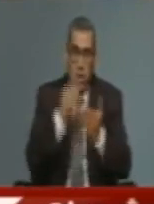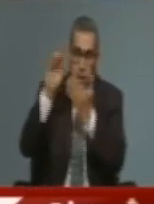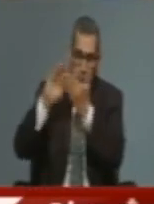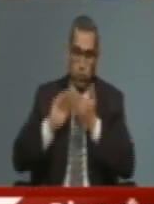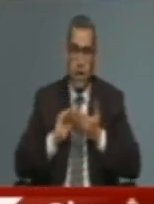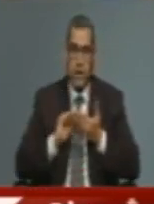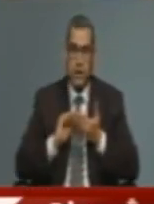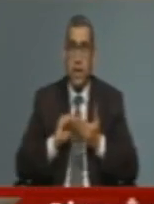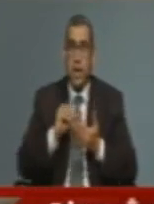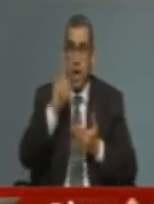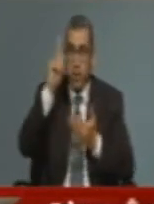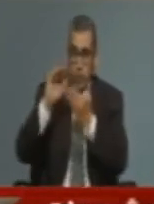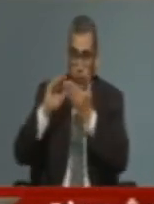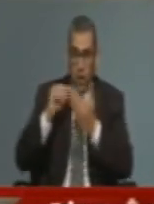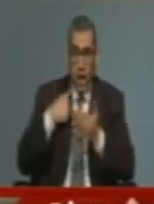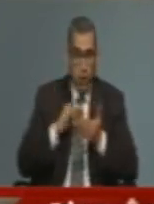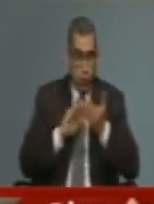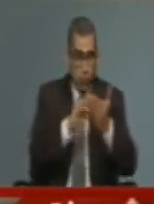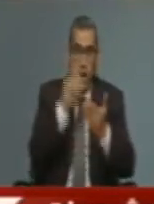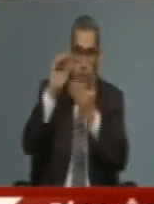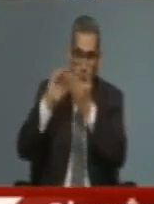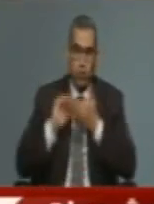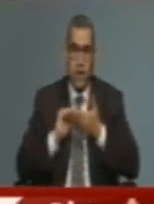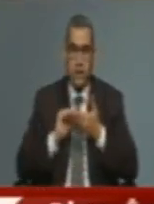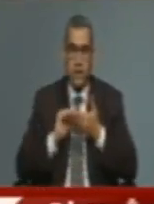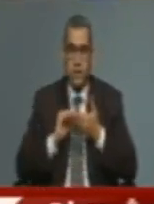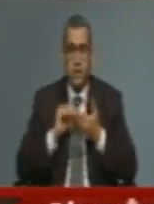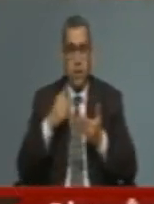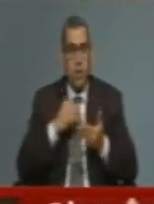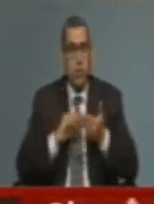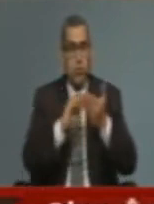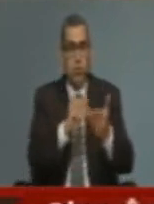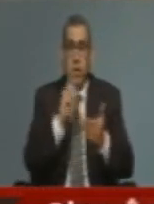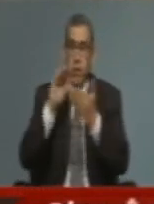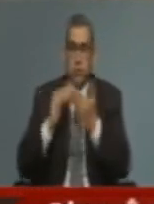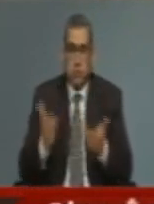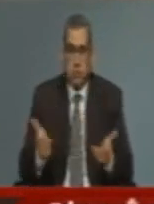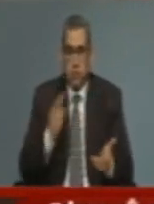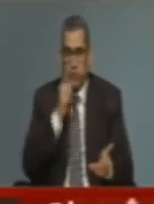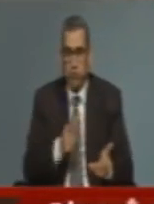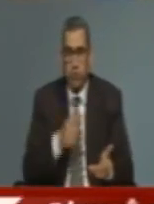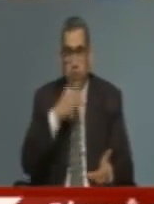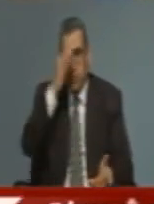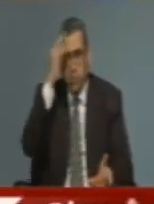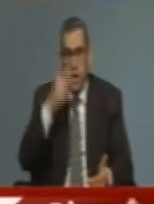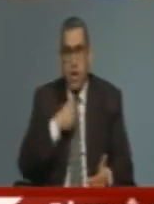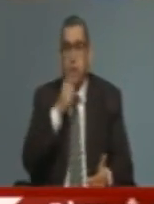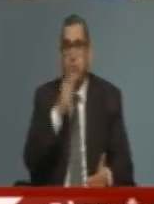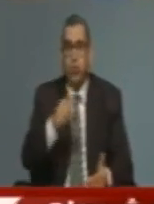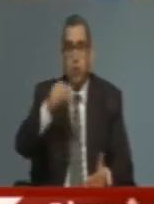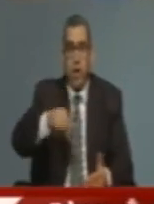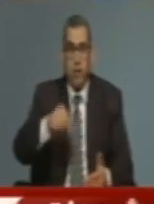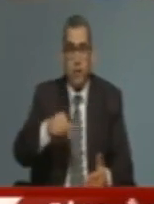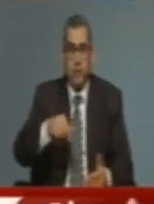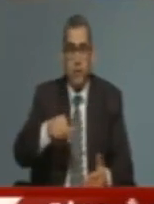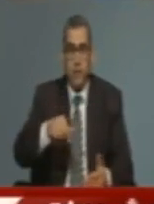ربنا بيساعد ايه؟ اللي بيساعد. اللي بيساعد. طب ما تساعدش خلاص. صح. وعشان كده لما نيجي نتكلم النهاردة